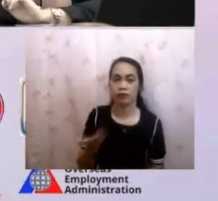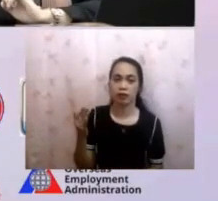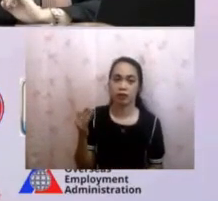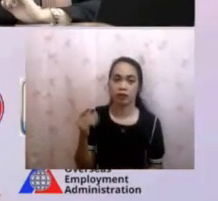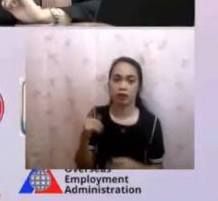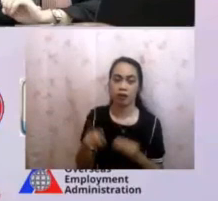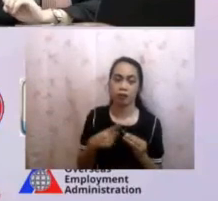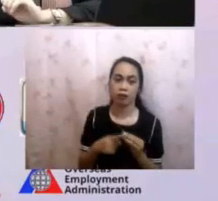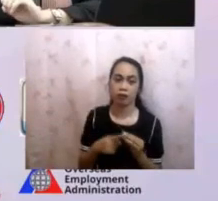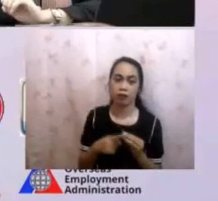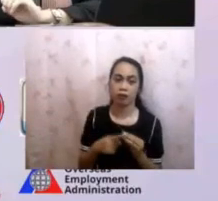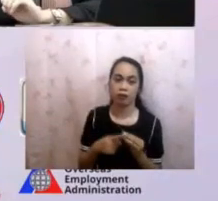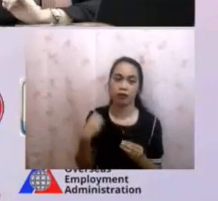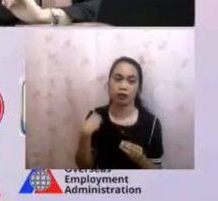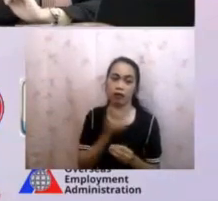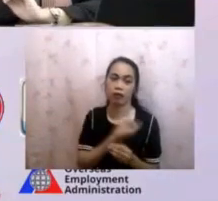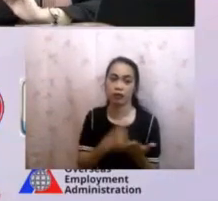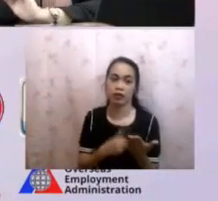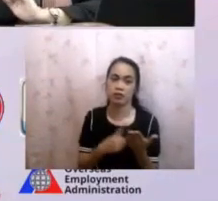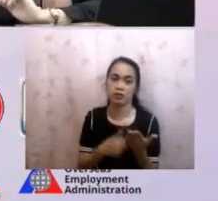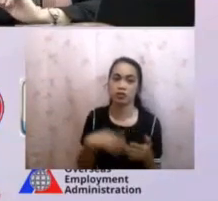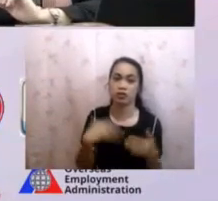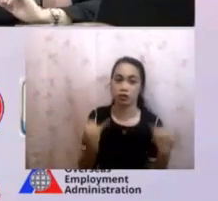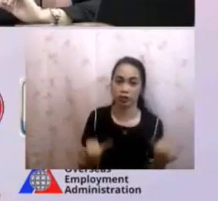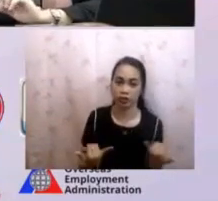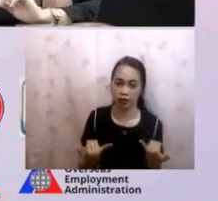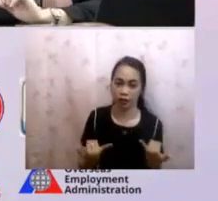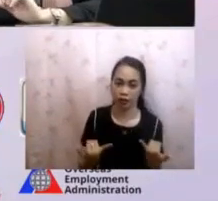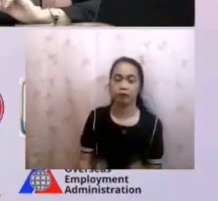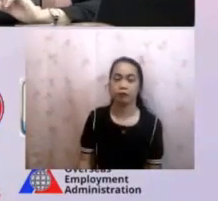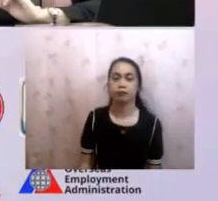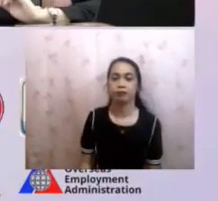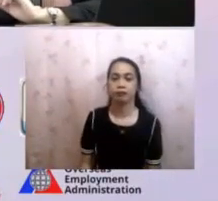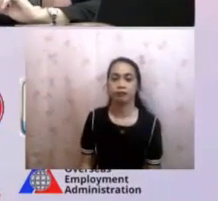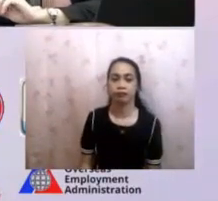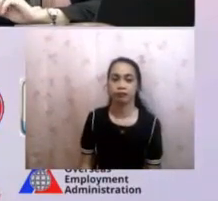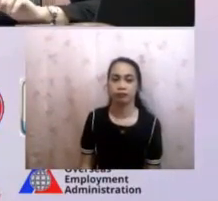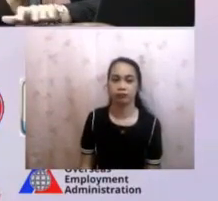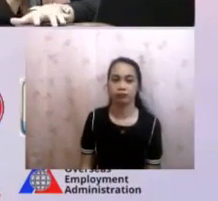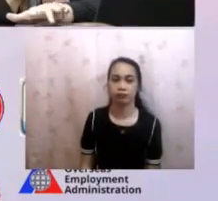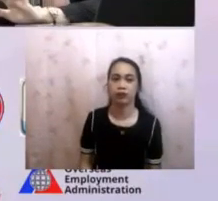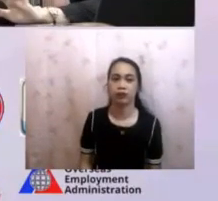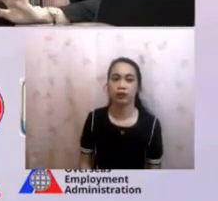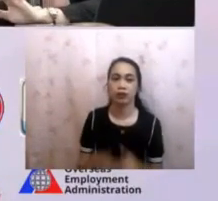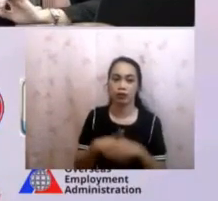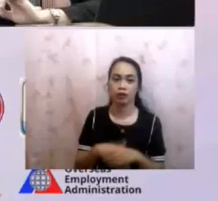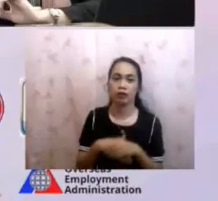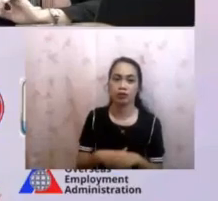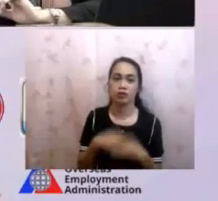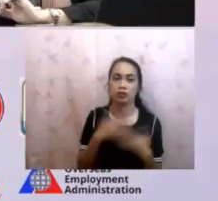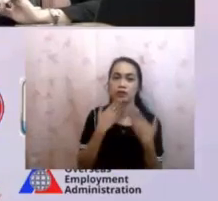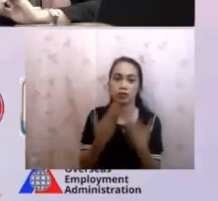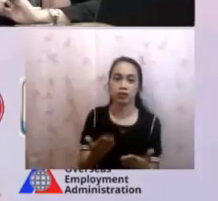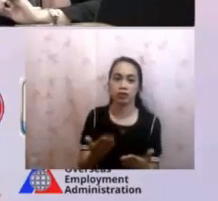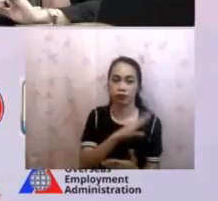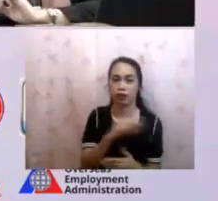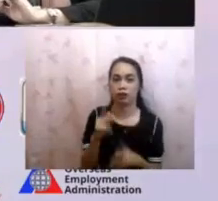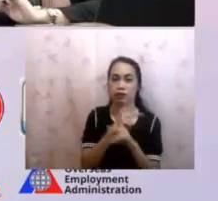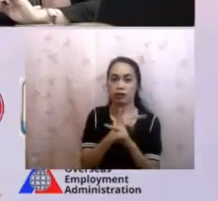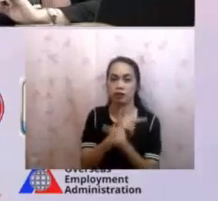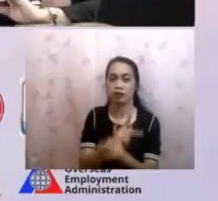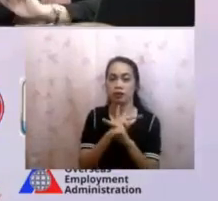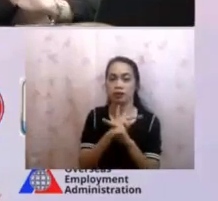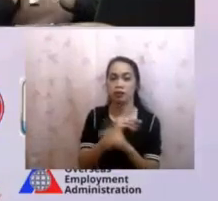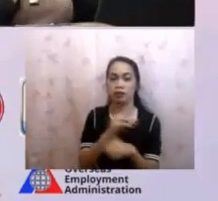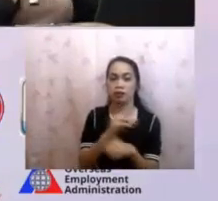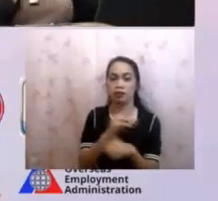afternoon, and if you have any questions, you can ask during our open forum. So